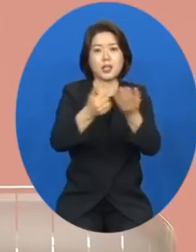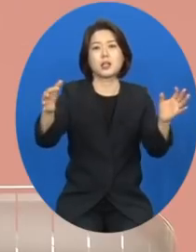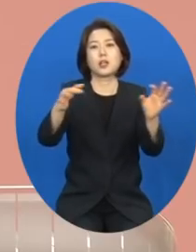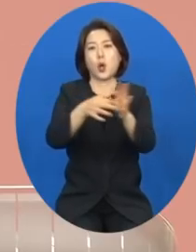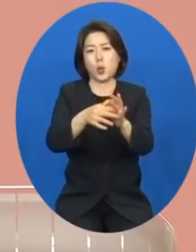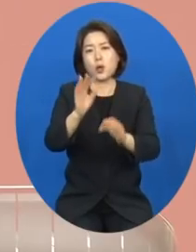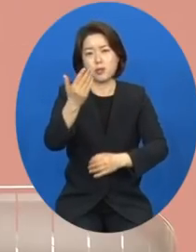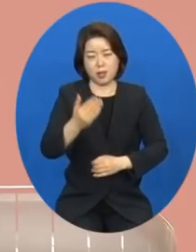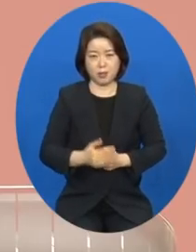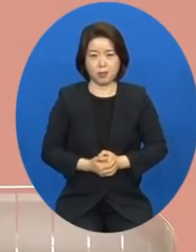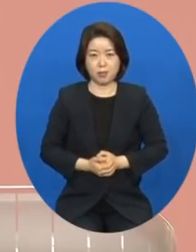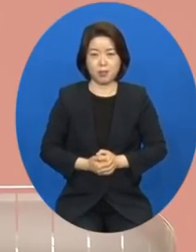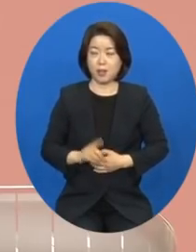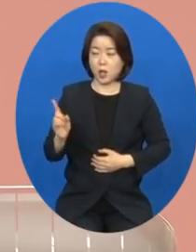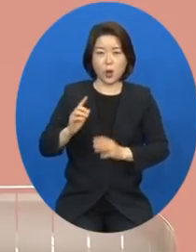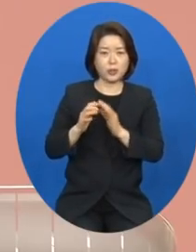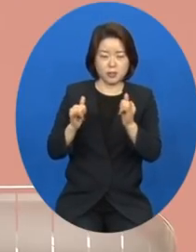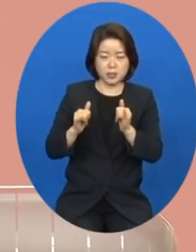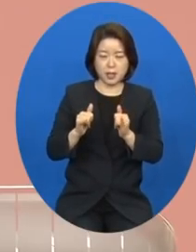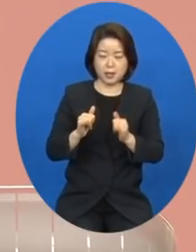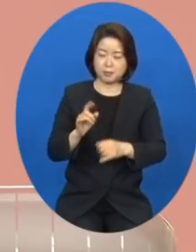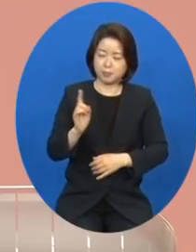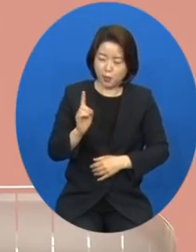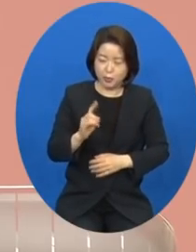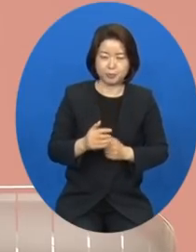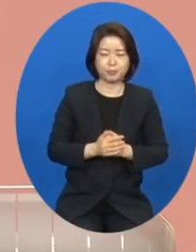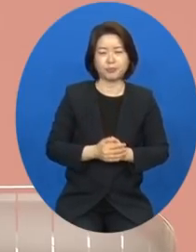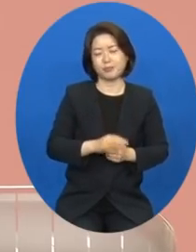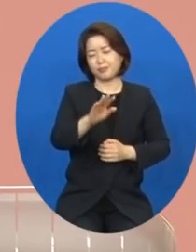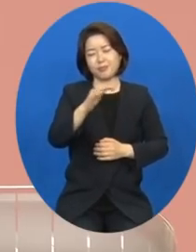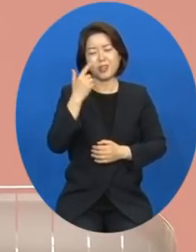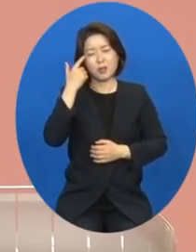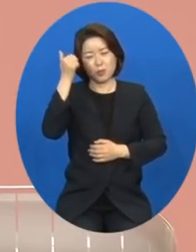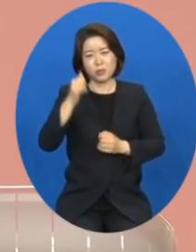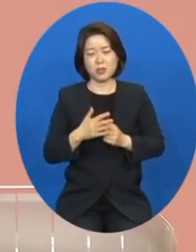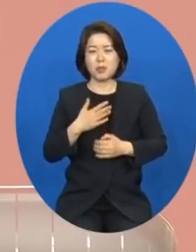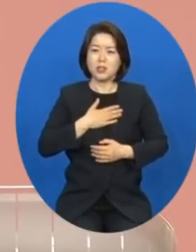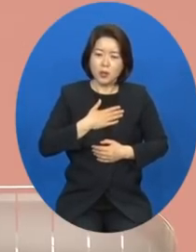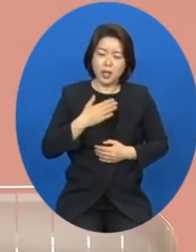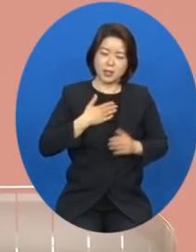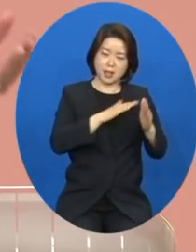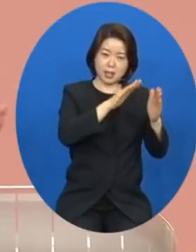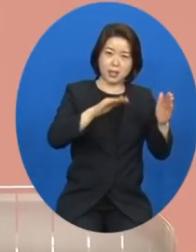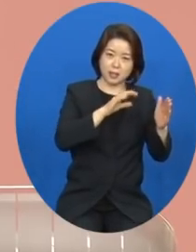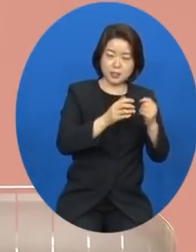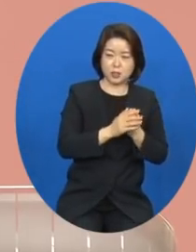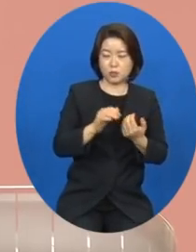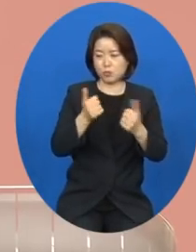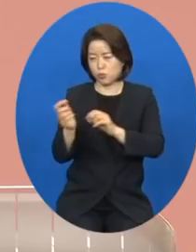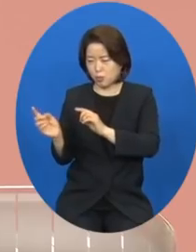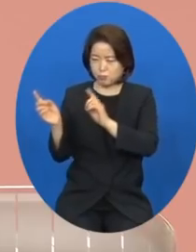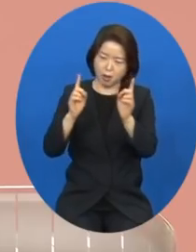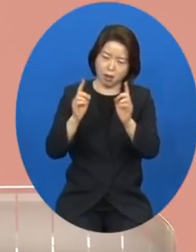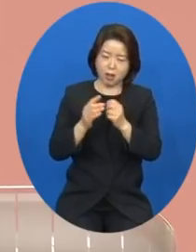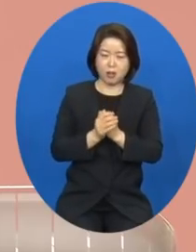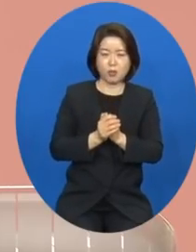것이죠 그런데 어떤 것은 아마 그러실 겁니다 목사님 전화 저희 가정은 요 뭐 죽은 사람의 살아왔다 건 압연 문 사람이나 따거나